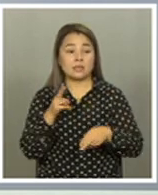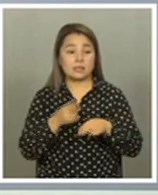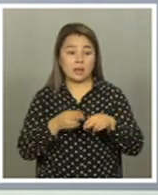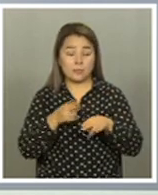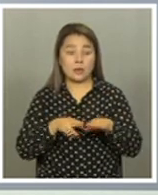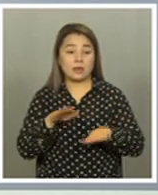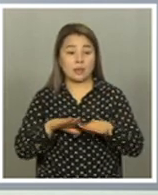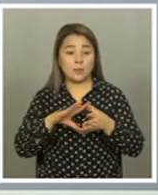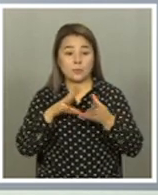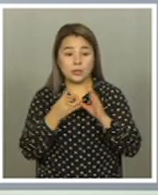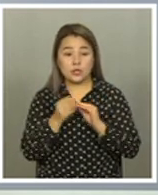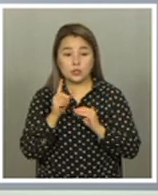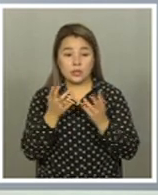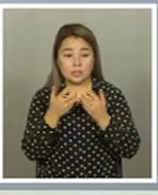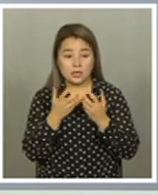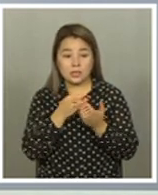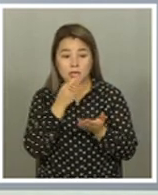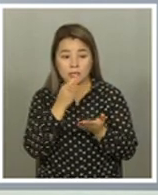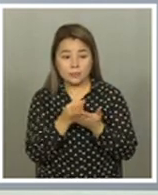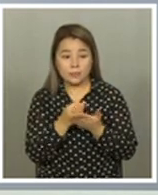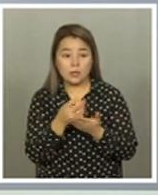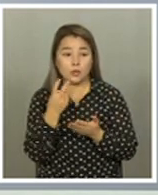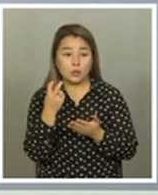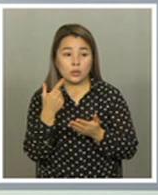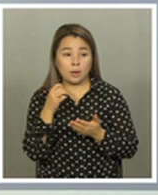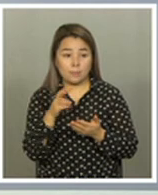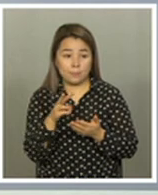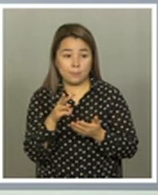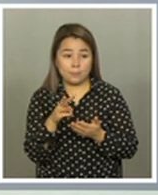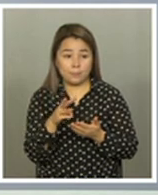бізде көрейік. Бұл 200 грамм.